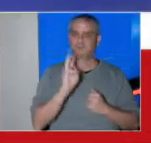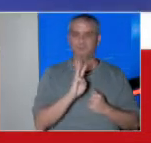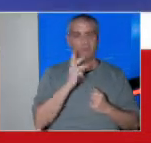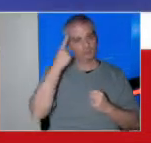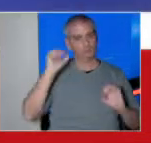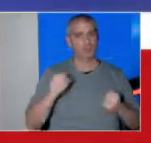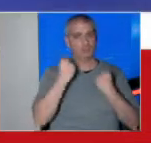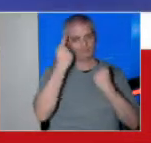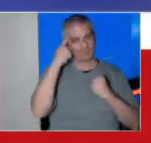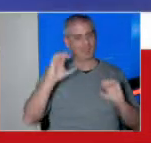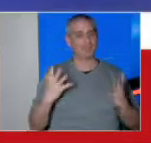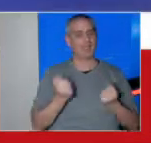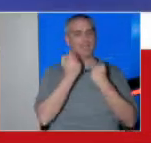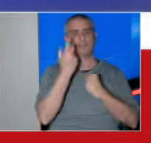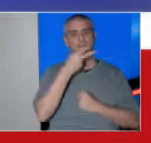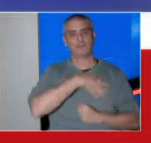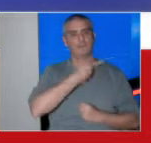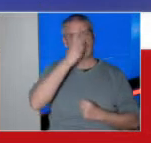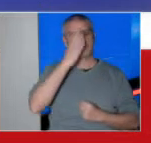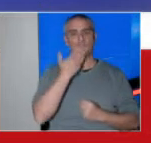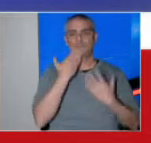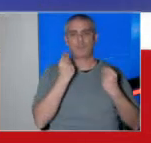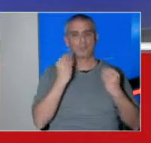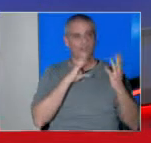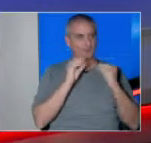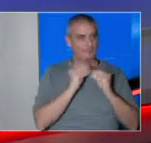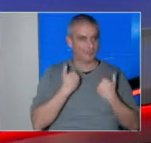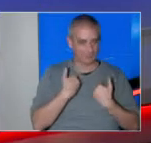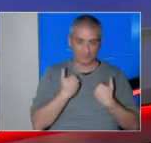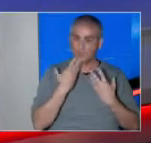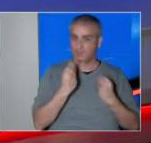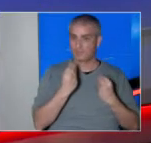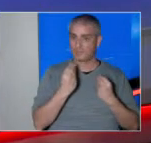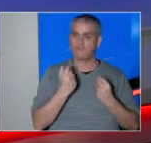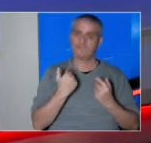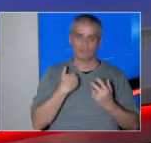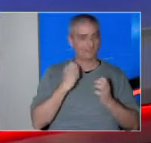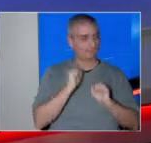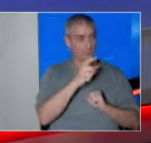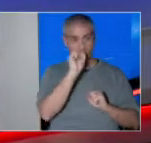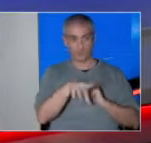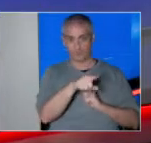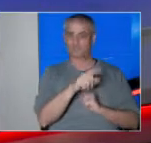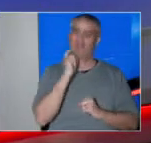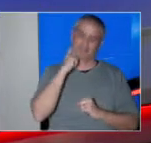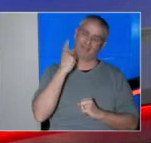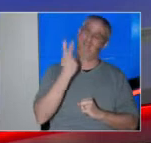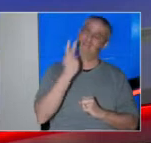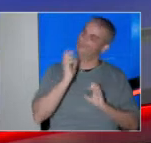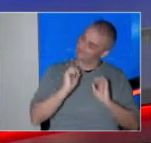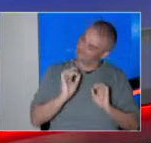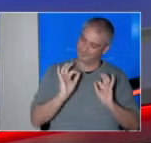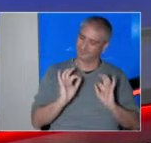מיוזמי ההדסטארט להצלת בית"ר ירושלים, תודה רבה שדיברת איתנו. בכיף. תודה, יניר, אני בונה על התרומה שלך, שתדע לך, תודה. סגור,